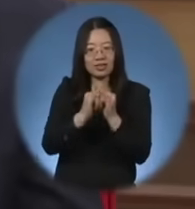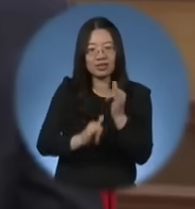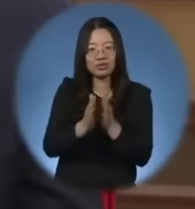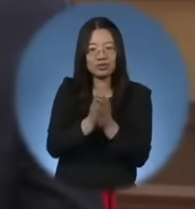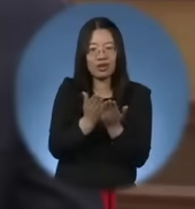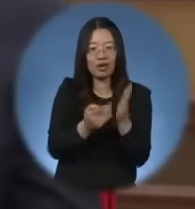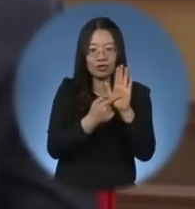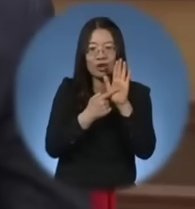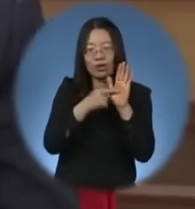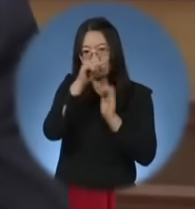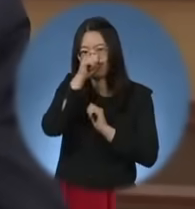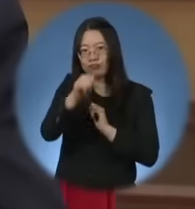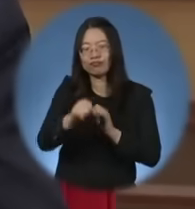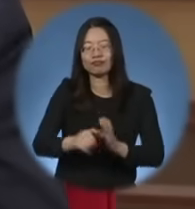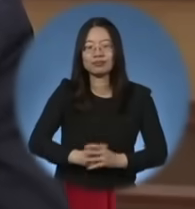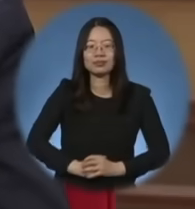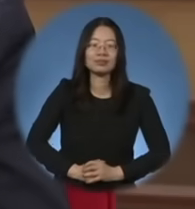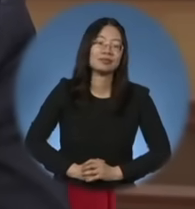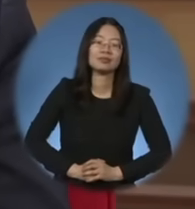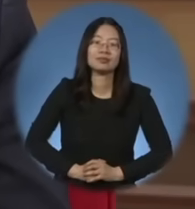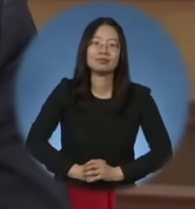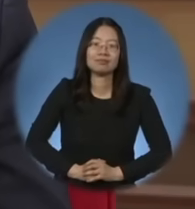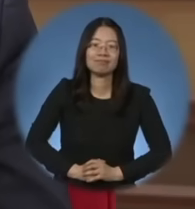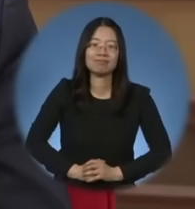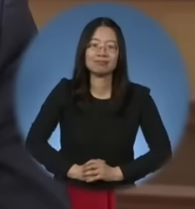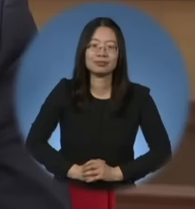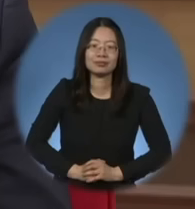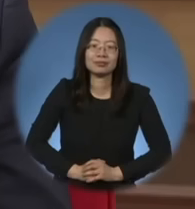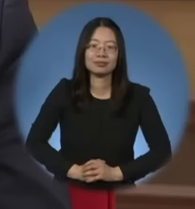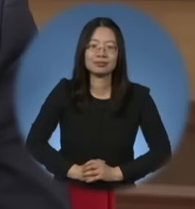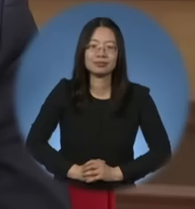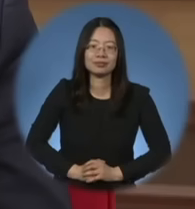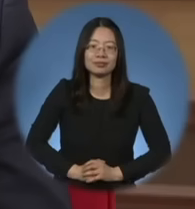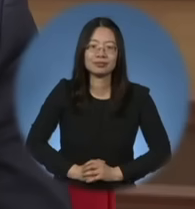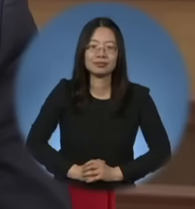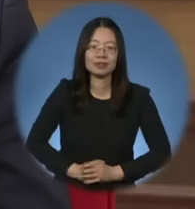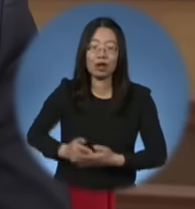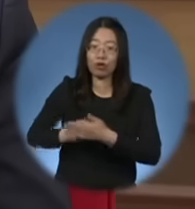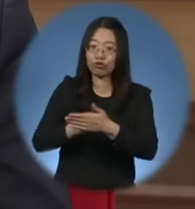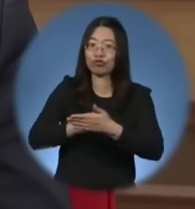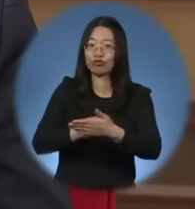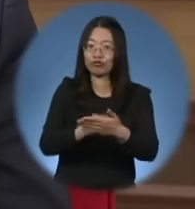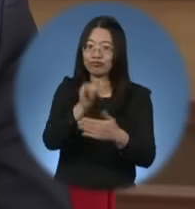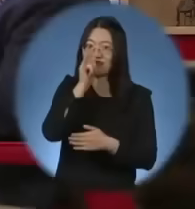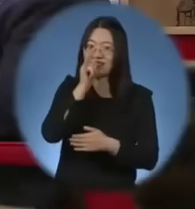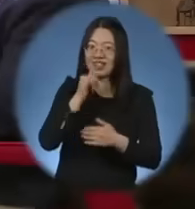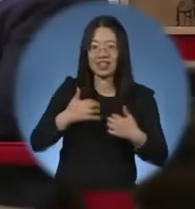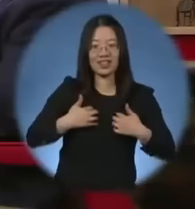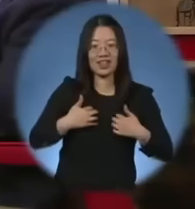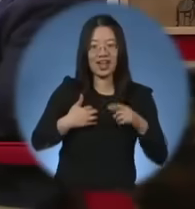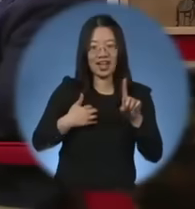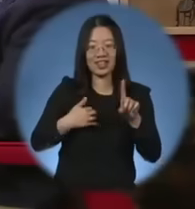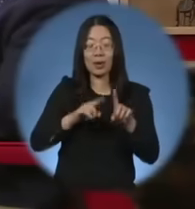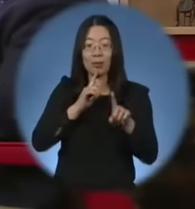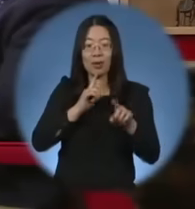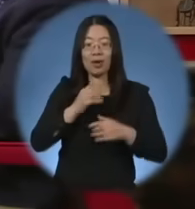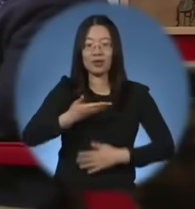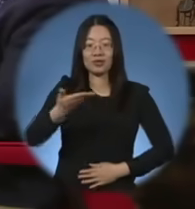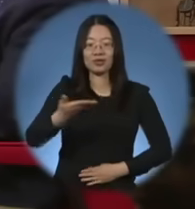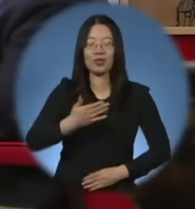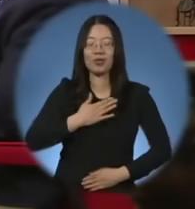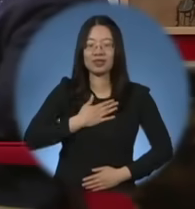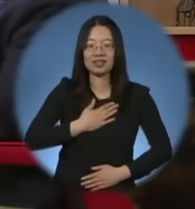한국 역사 책에서 나오면 좋겠다고요 그래야죠 그래야죠네 제가 그거 주장하는 거예요 재밌는 일 하나만